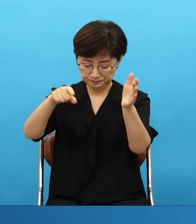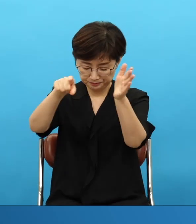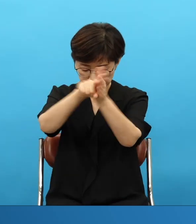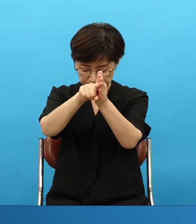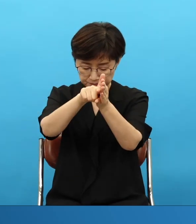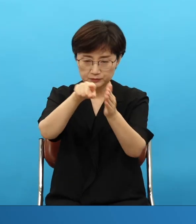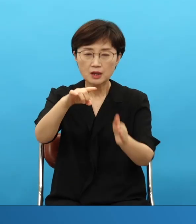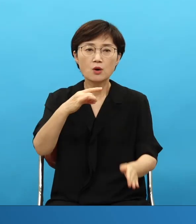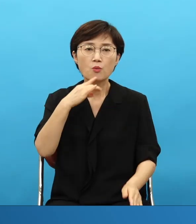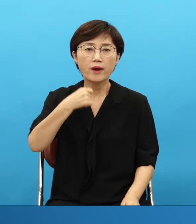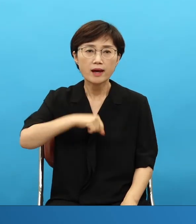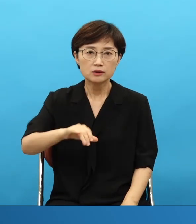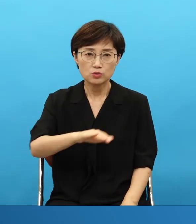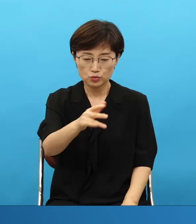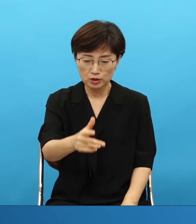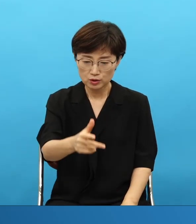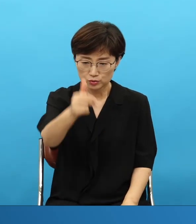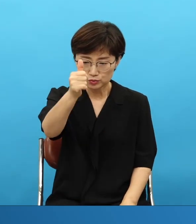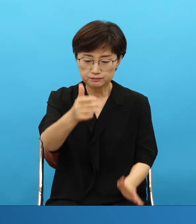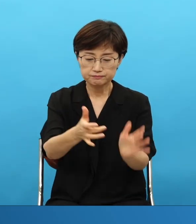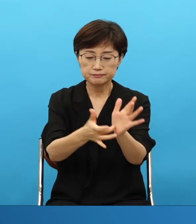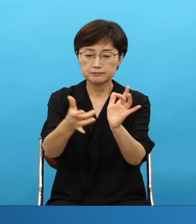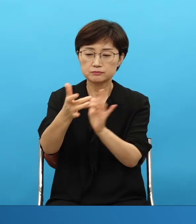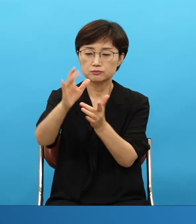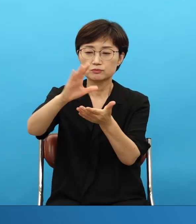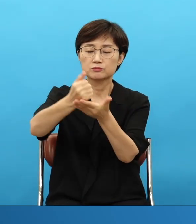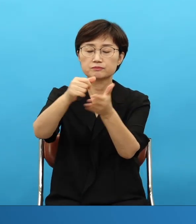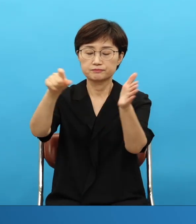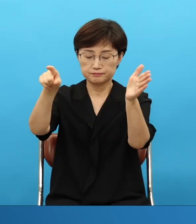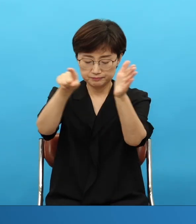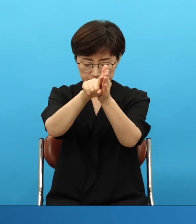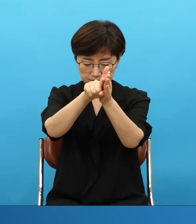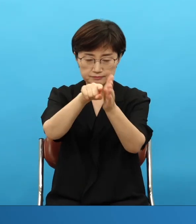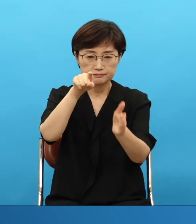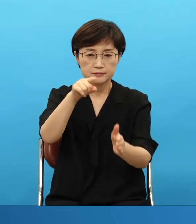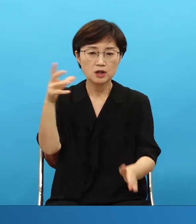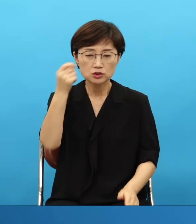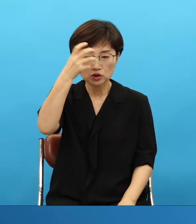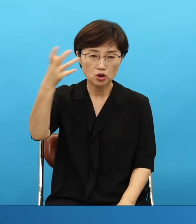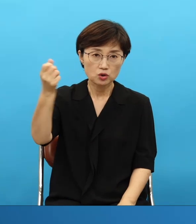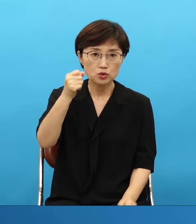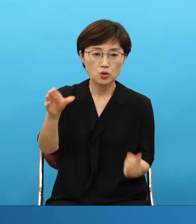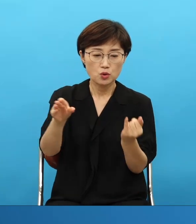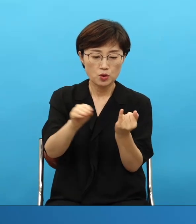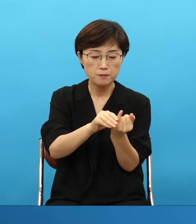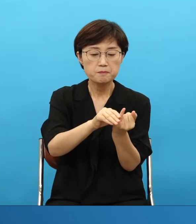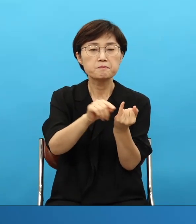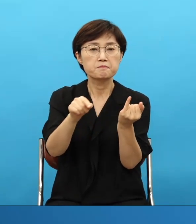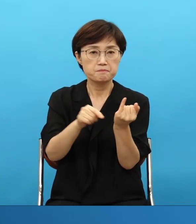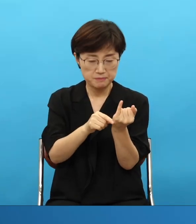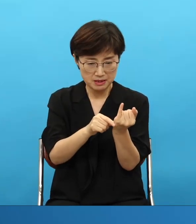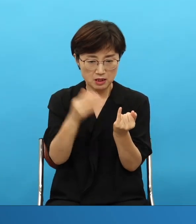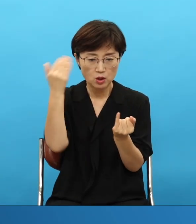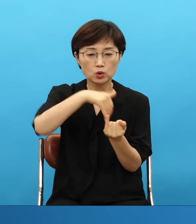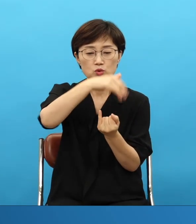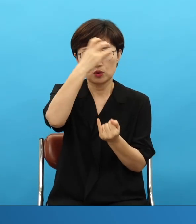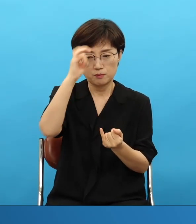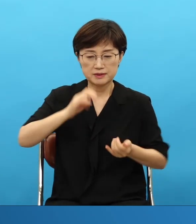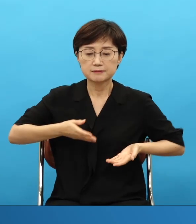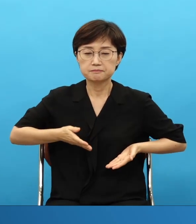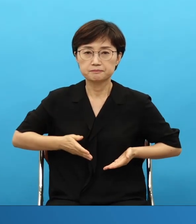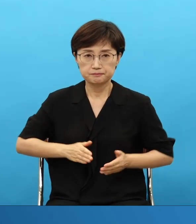내가 믿사오며 그 외아들 우리 주 그리스도를 믿사오니 이는 성령으로